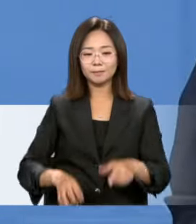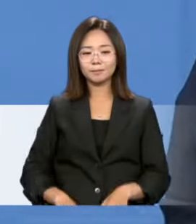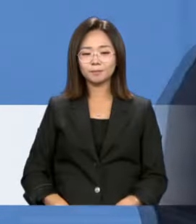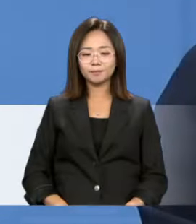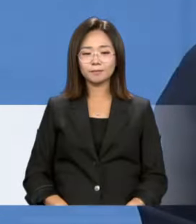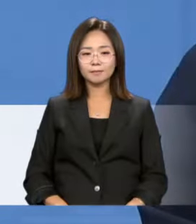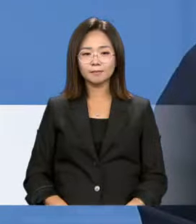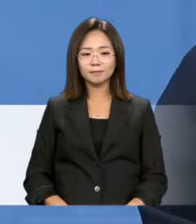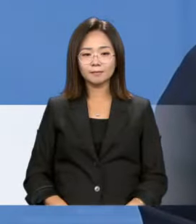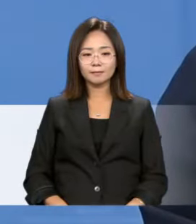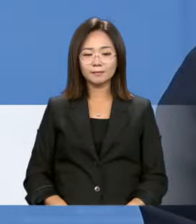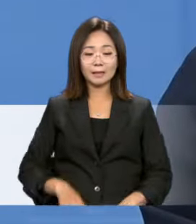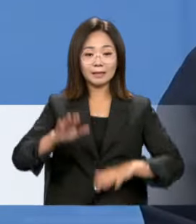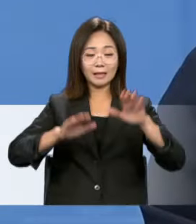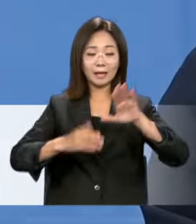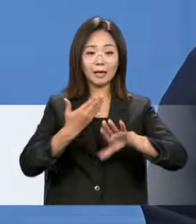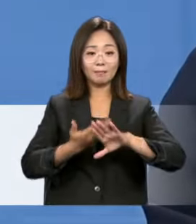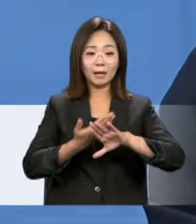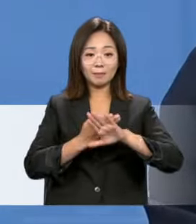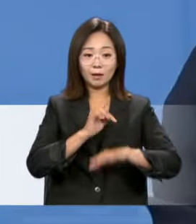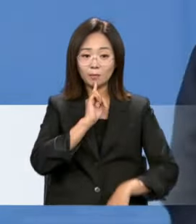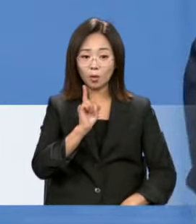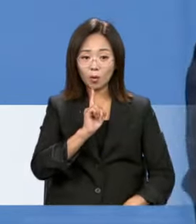56% 차이가